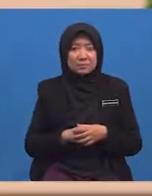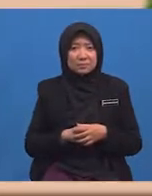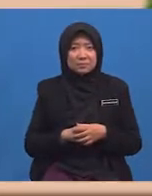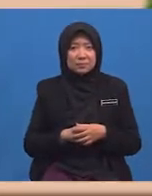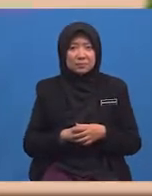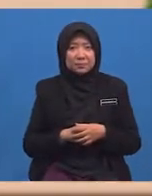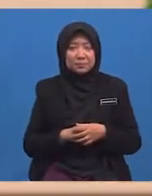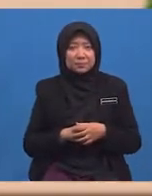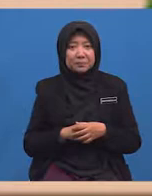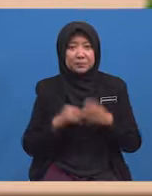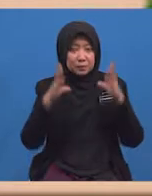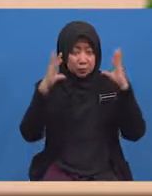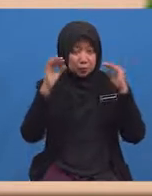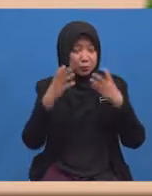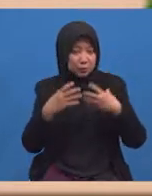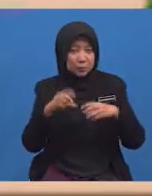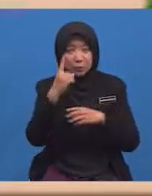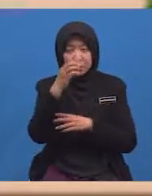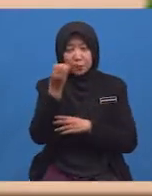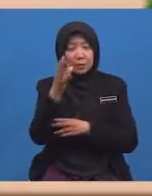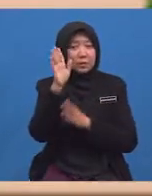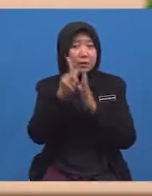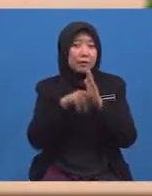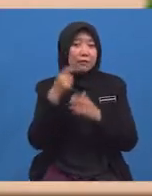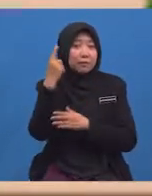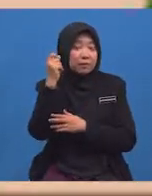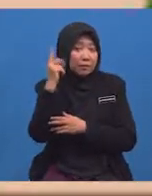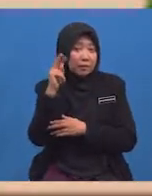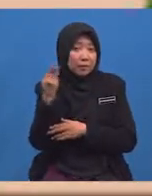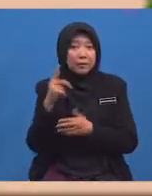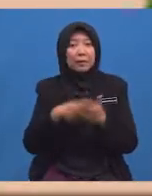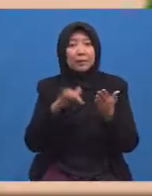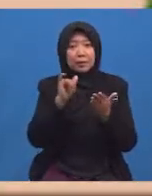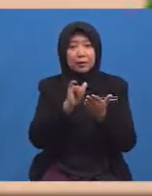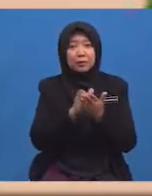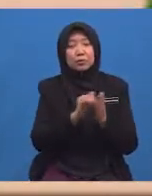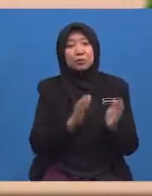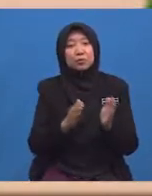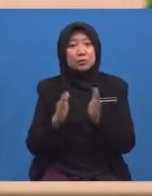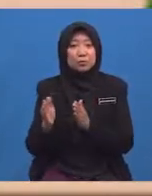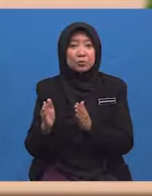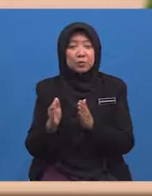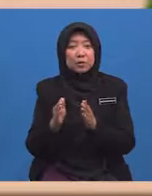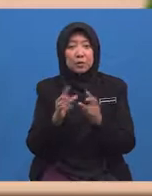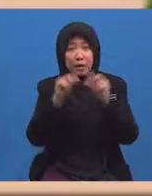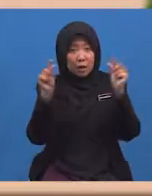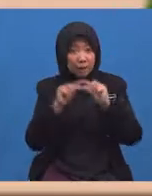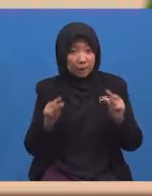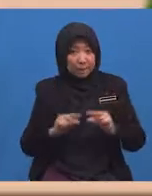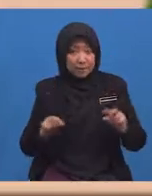Berikut, cikgu cuba nyatakan kefahaman tentang apa itu susun lapis masyarakat.